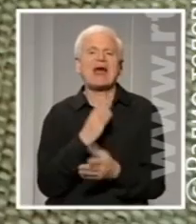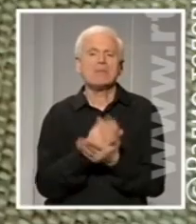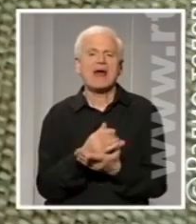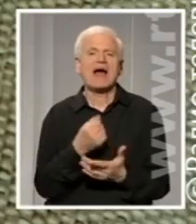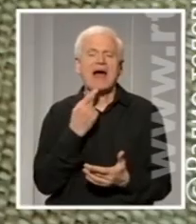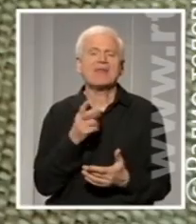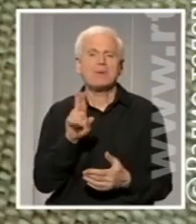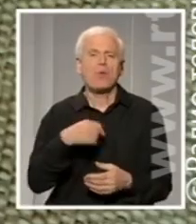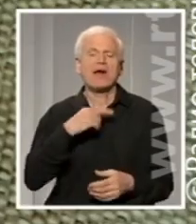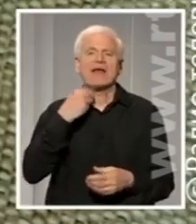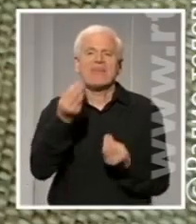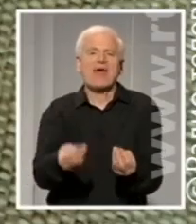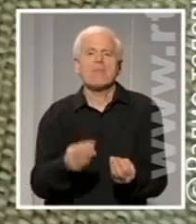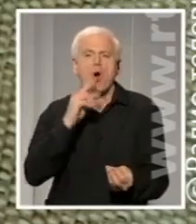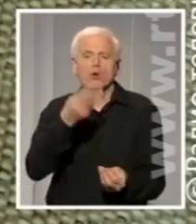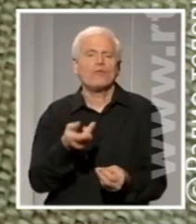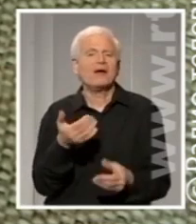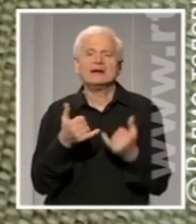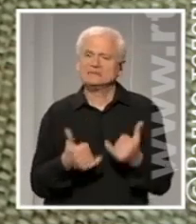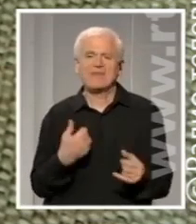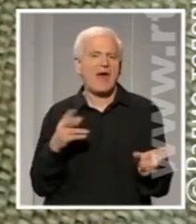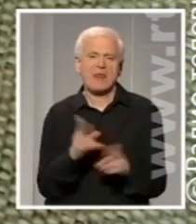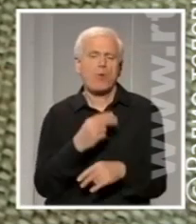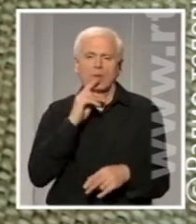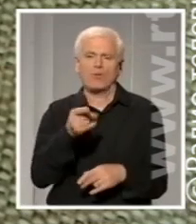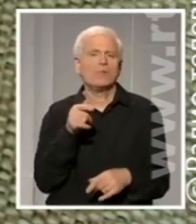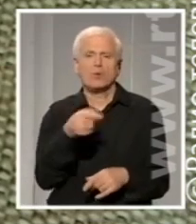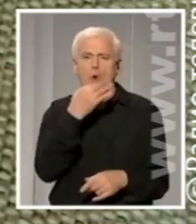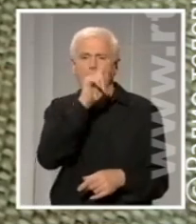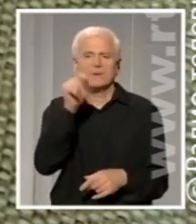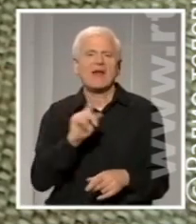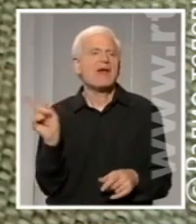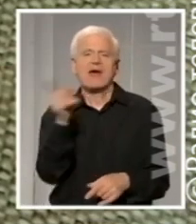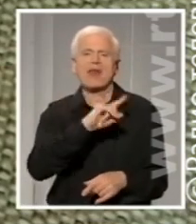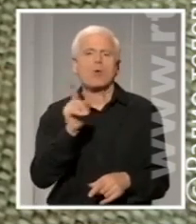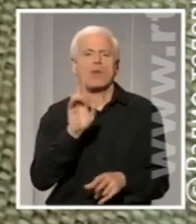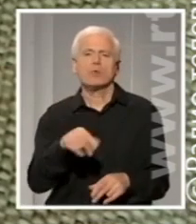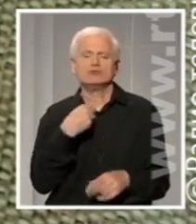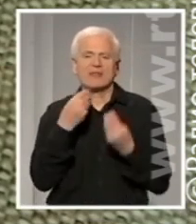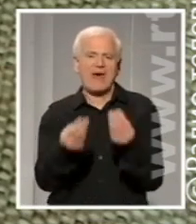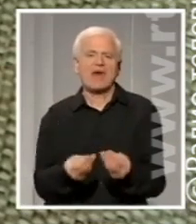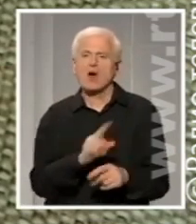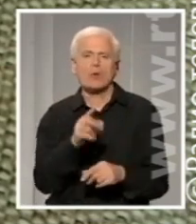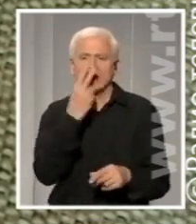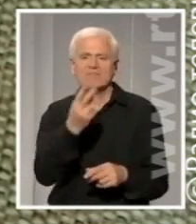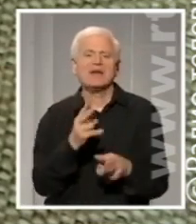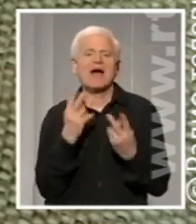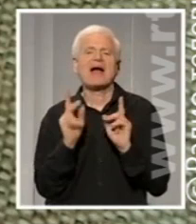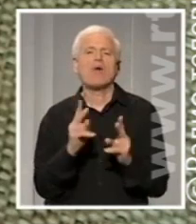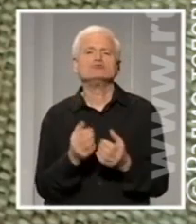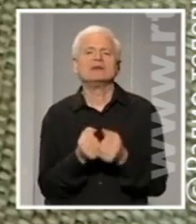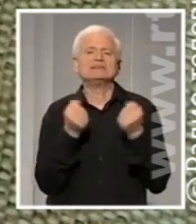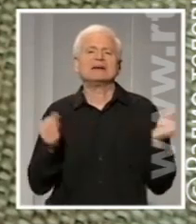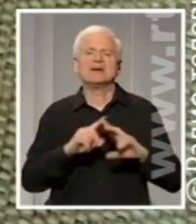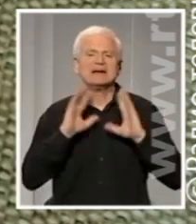mogla da vam dam odgovor na to pitanje. Mislim da u ovom momentu odgovor na to pitanje ne može niko da vam da, dok ne vidimo kako će da se razvija